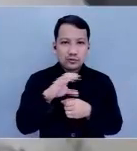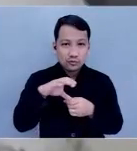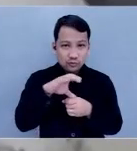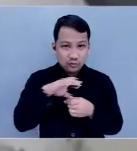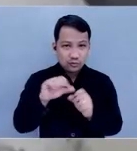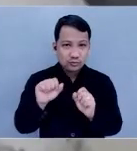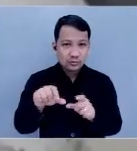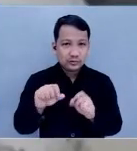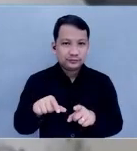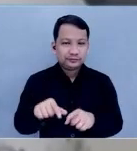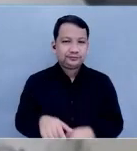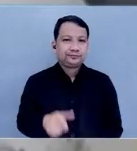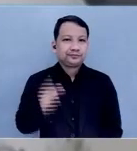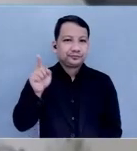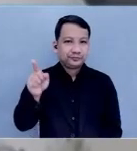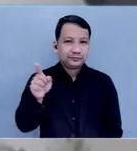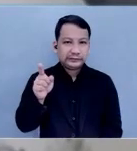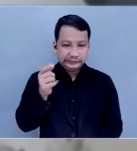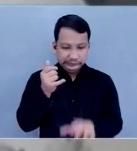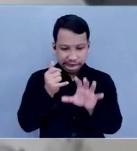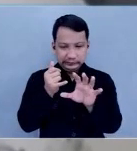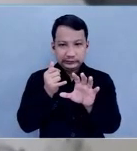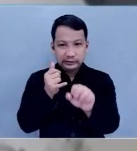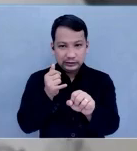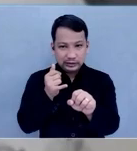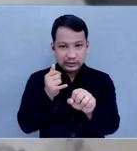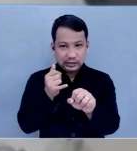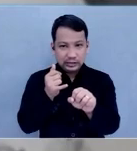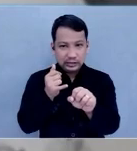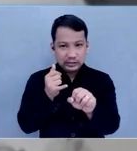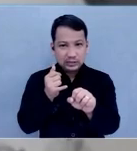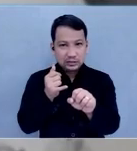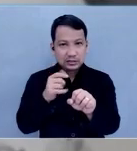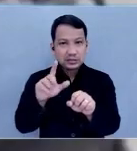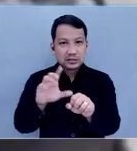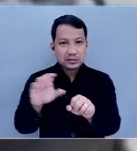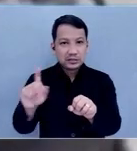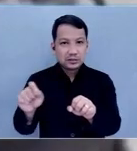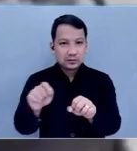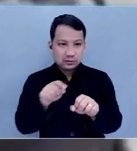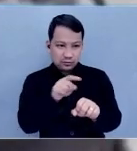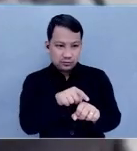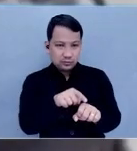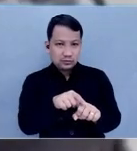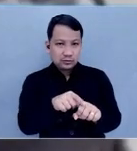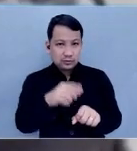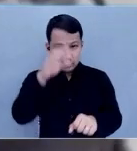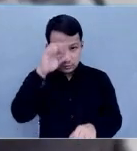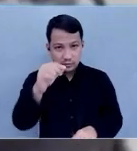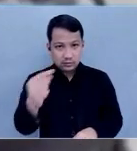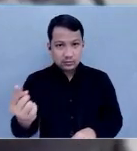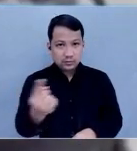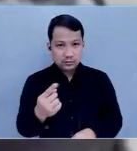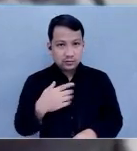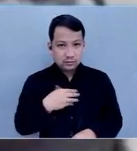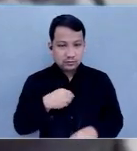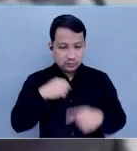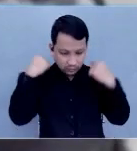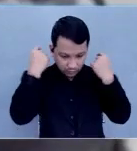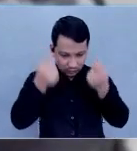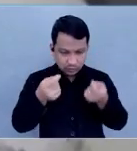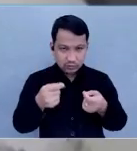Sa kuha ng CCTV noong Martes ng hating gabi, makikita ang isang lalaking nakaputing hoodie na